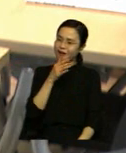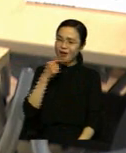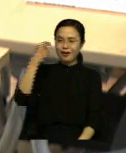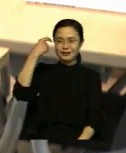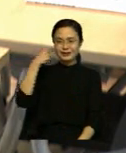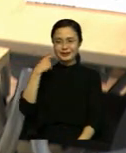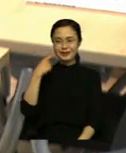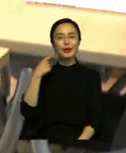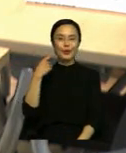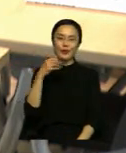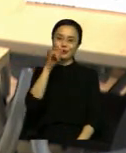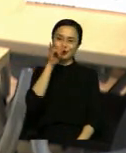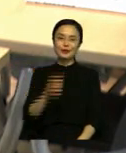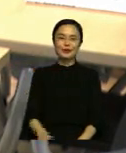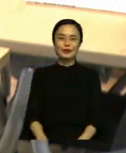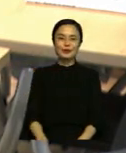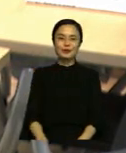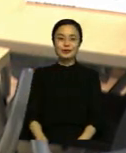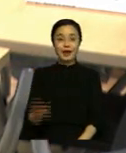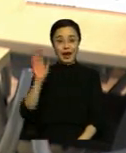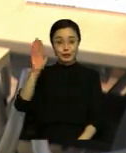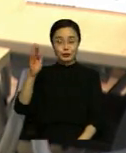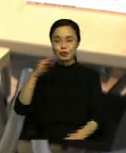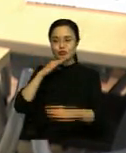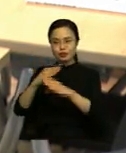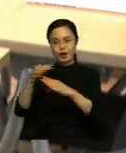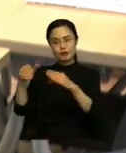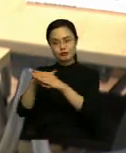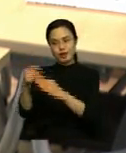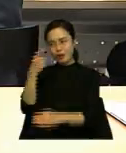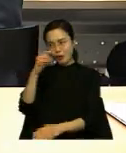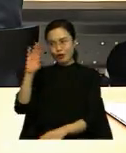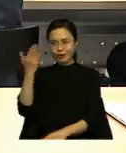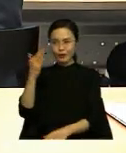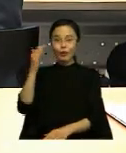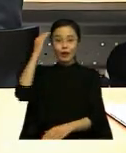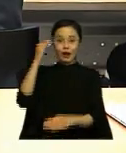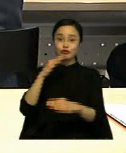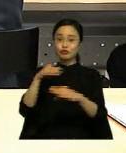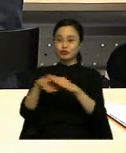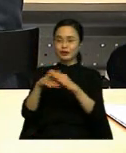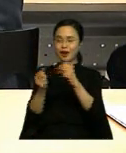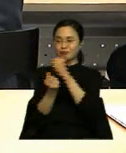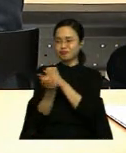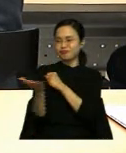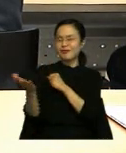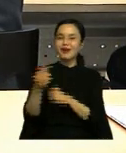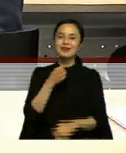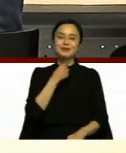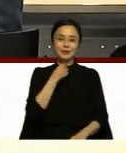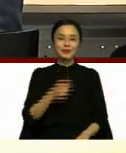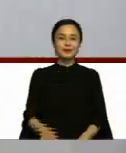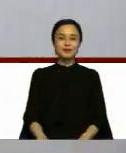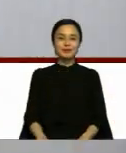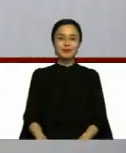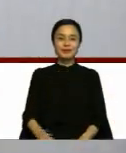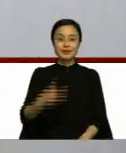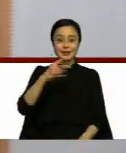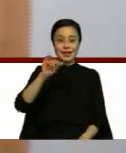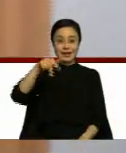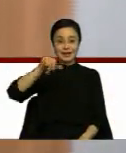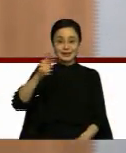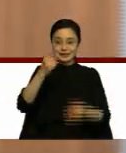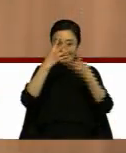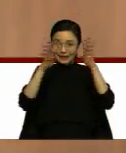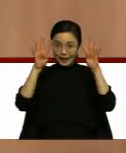민족이니까 저희의 이제 문화 같은 거를 좀 전파하고 싶습니다. 통일 교육을 정례화한 대진대는